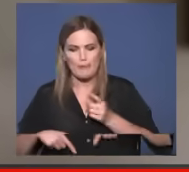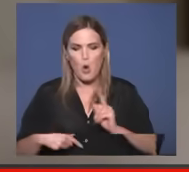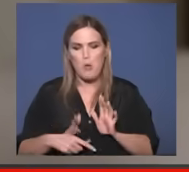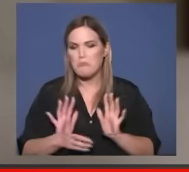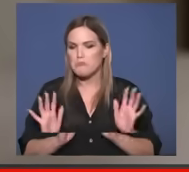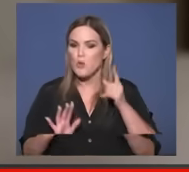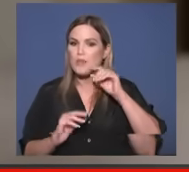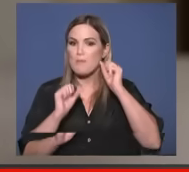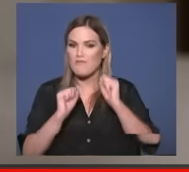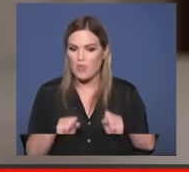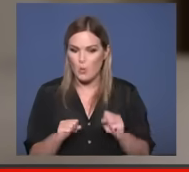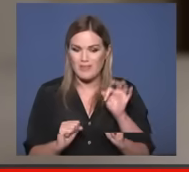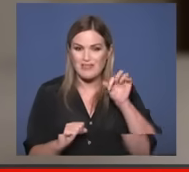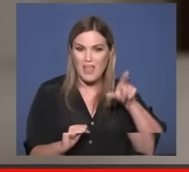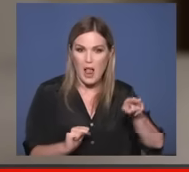בוודאות שטל